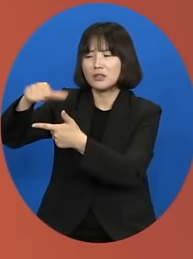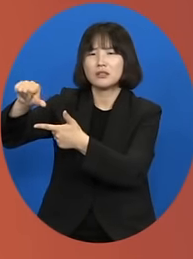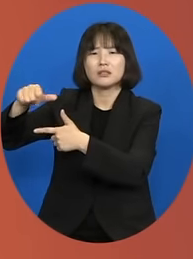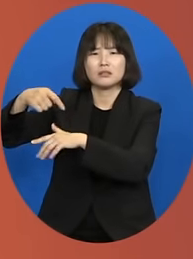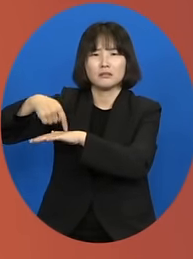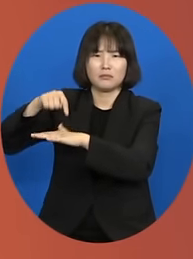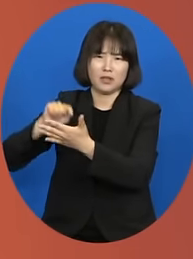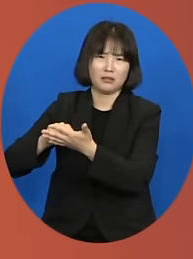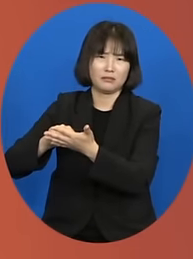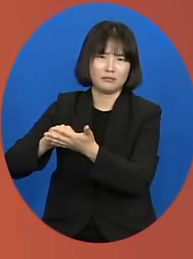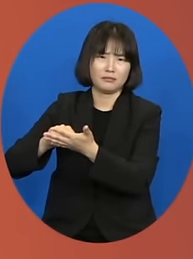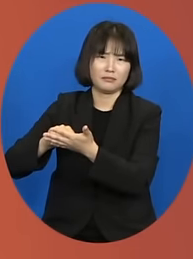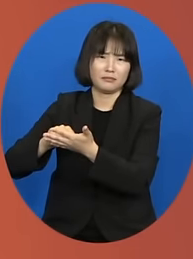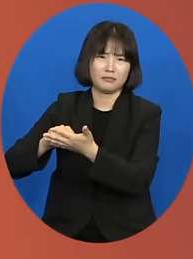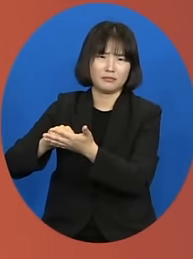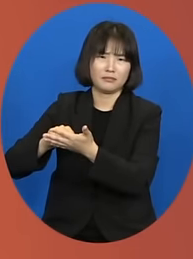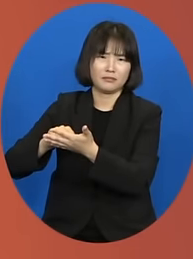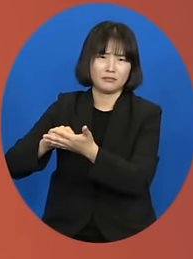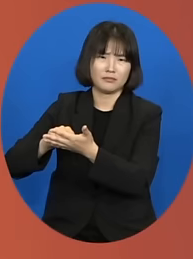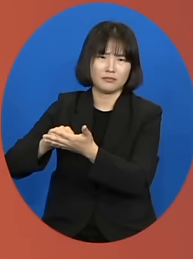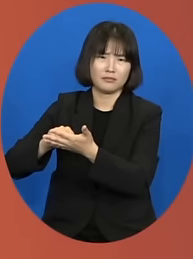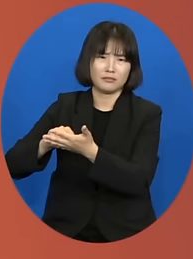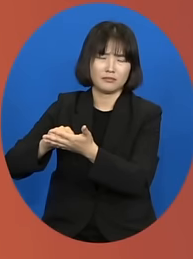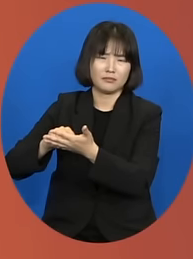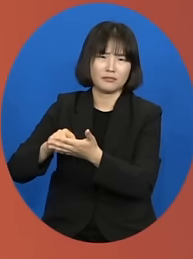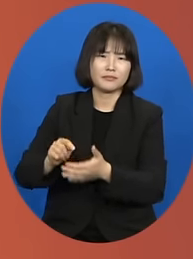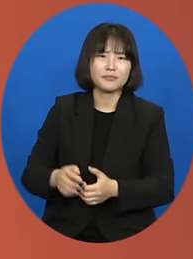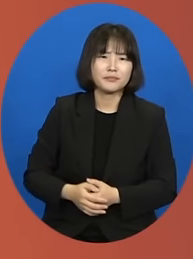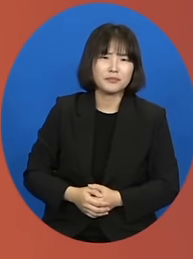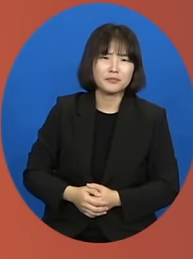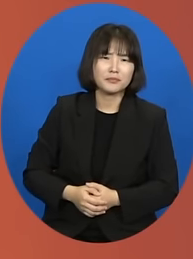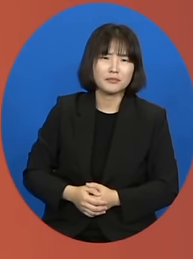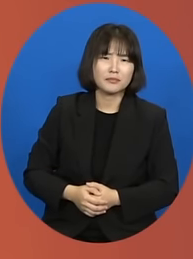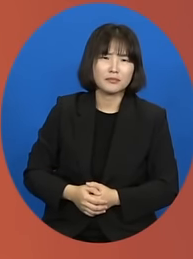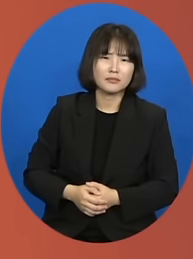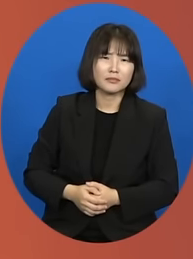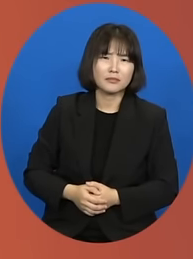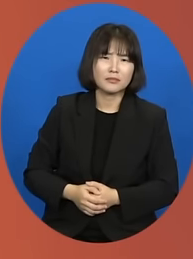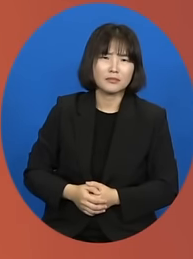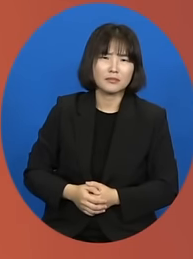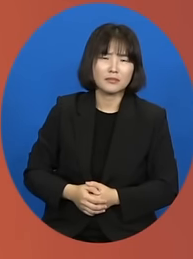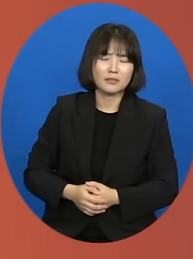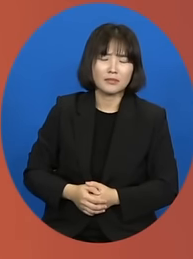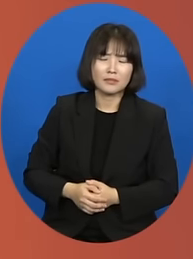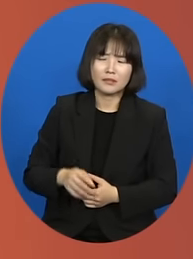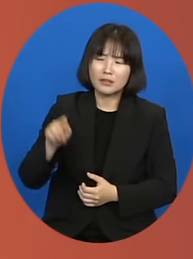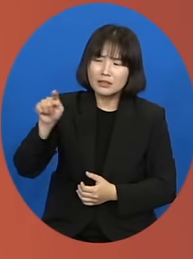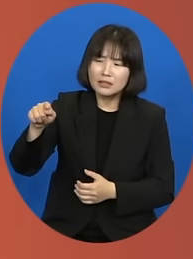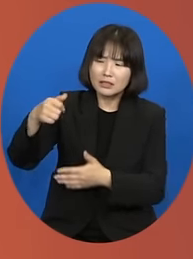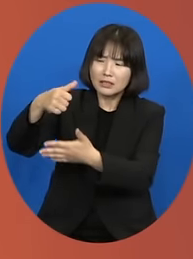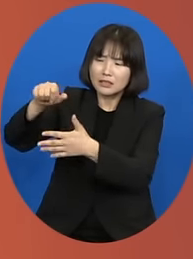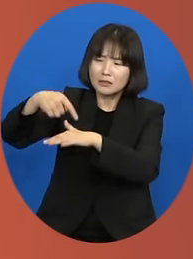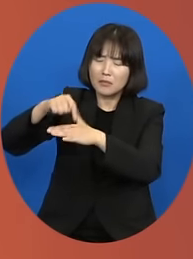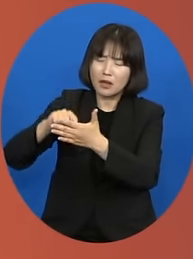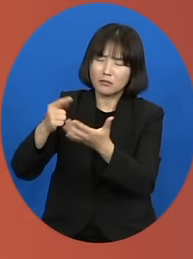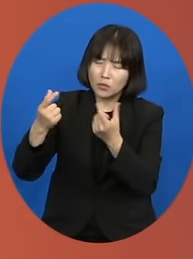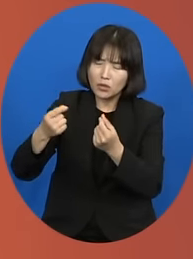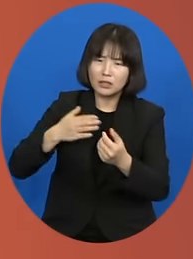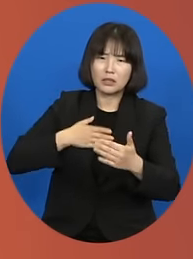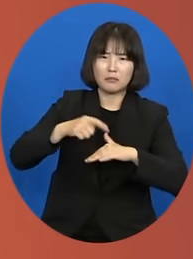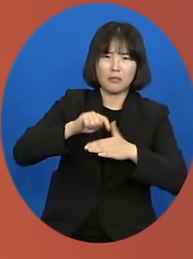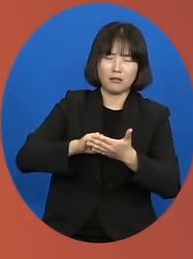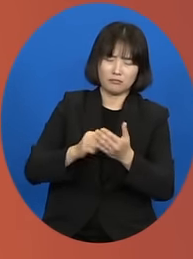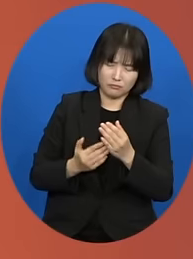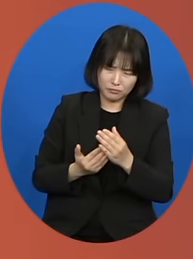시시로 때때로, 때로는 날마다 내 마음 가운데 일어나고 있는 것을 저는 볼 때마다 절망합니다.